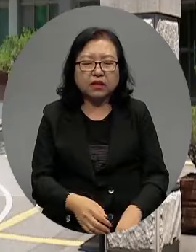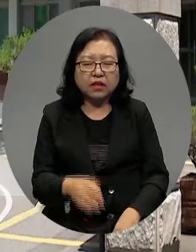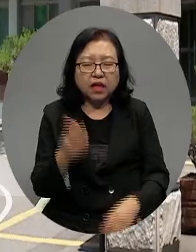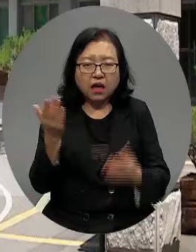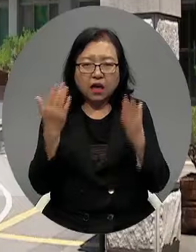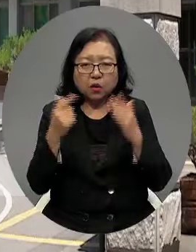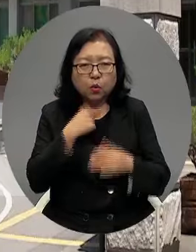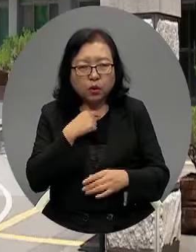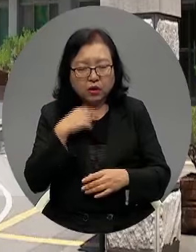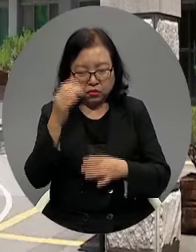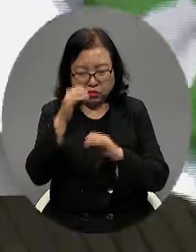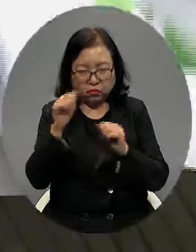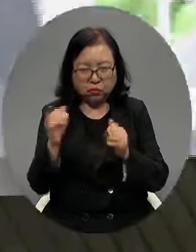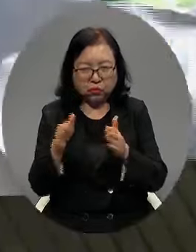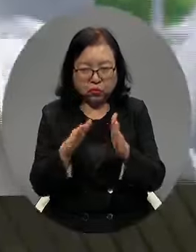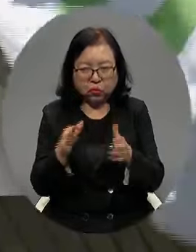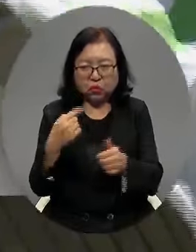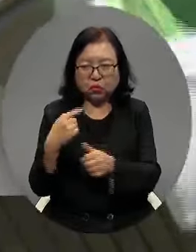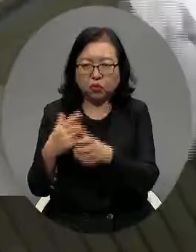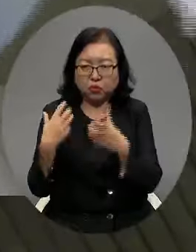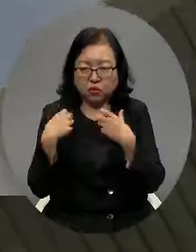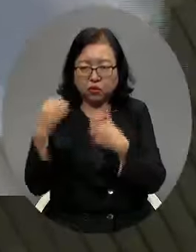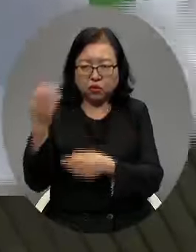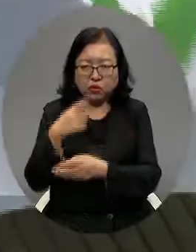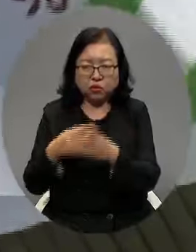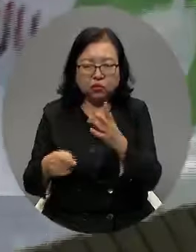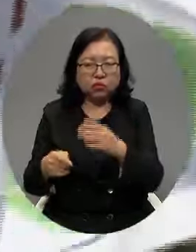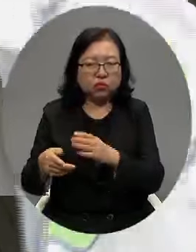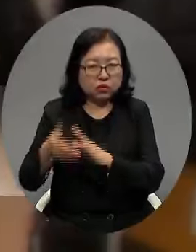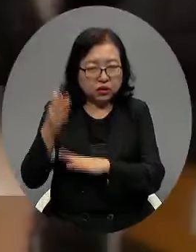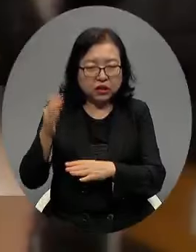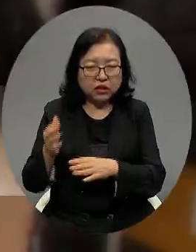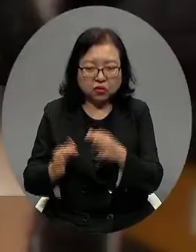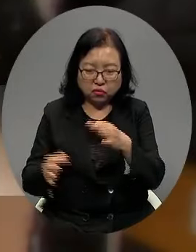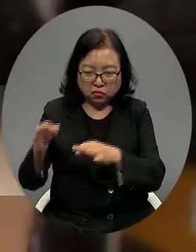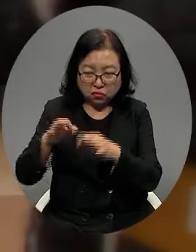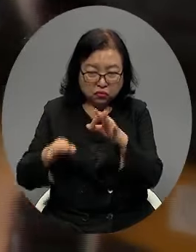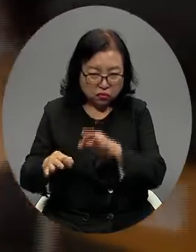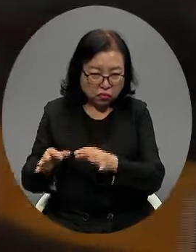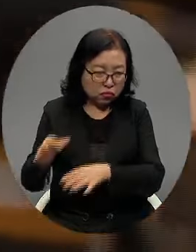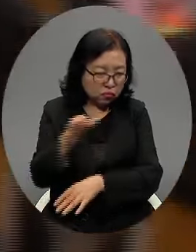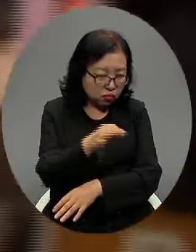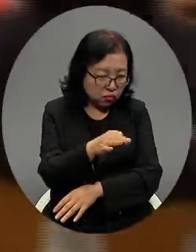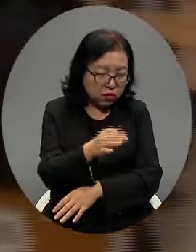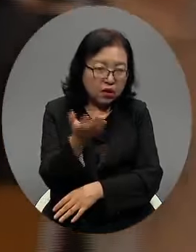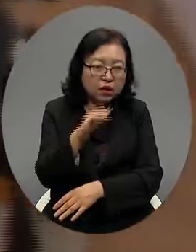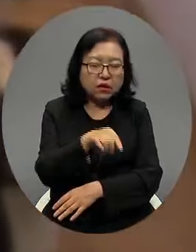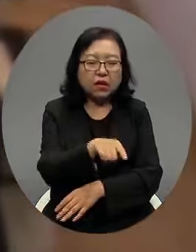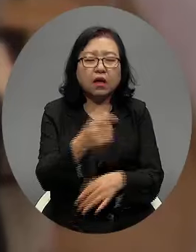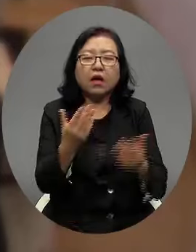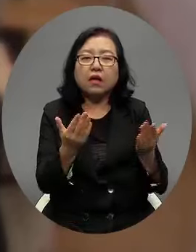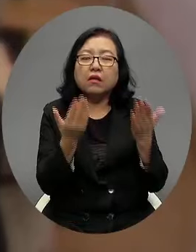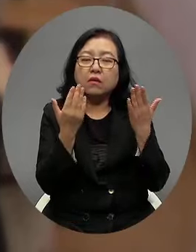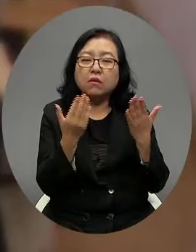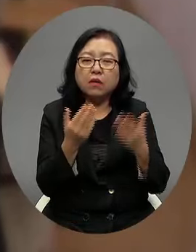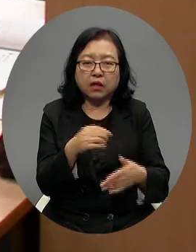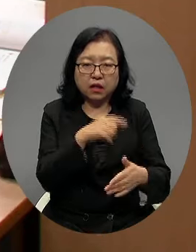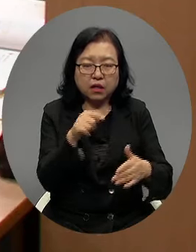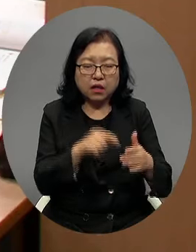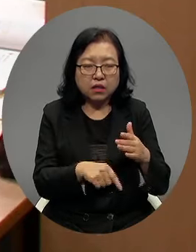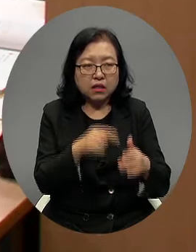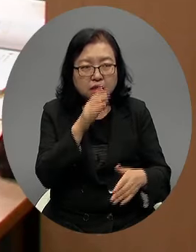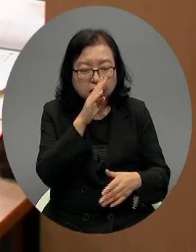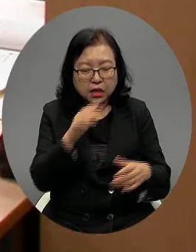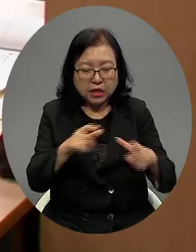충청북도와 충북교육청 청주시가 나눠야 합니다 그런데이 학교에 정작 지역 학생들이